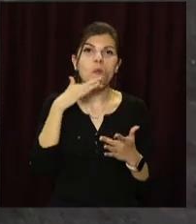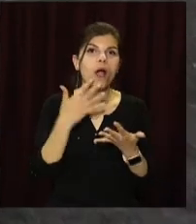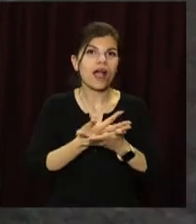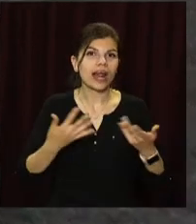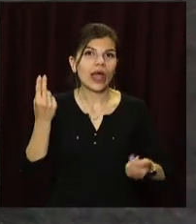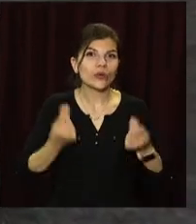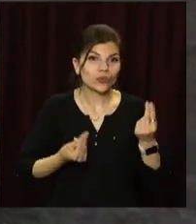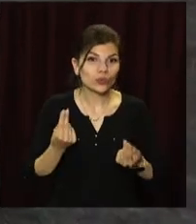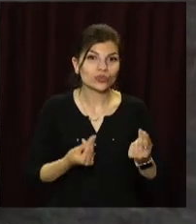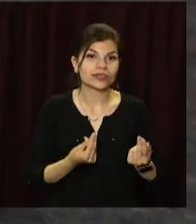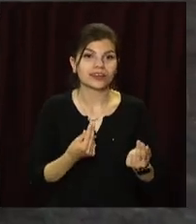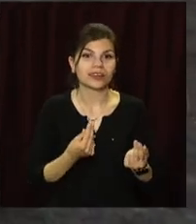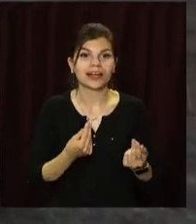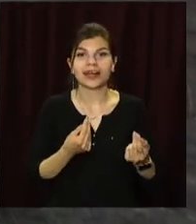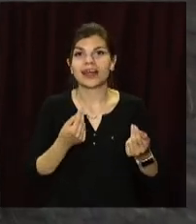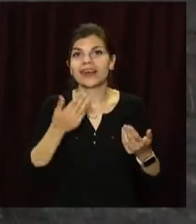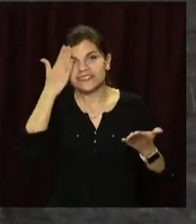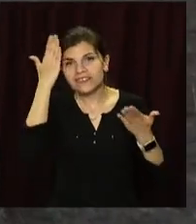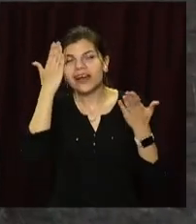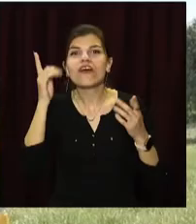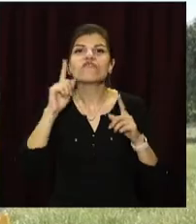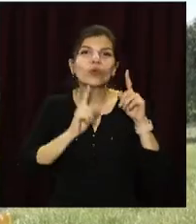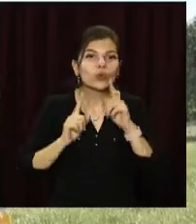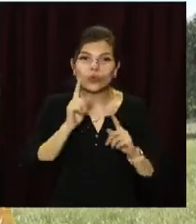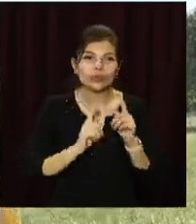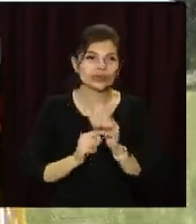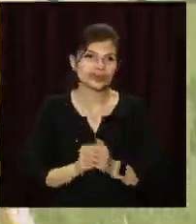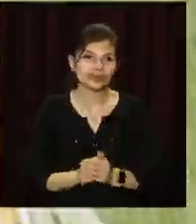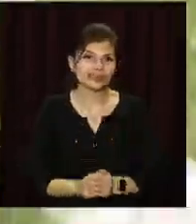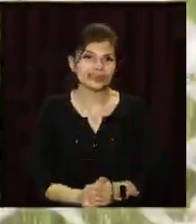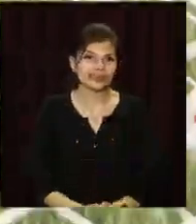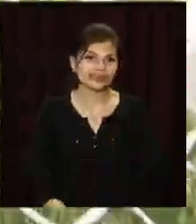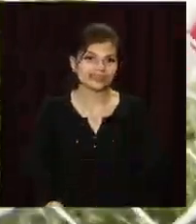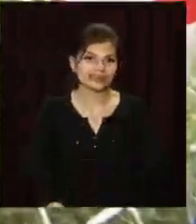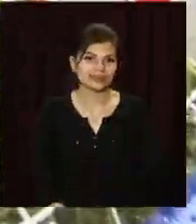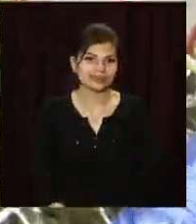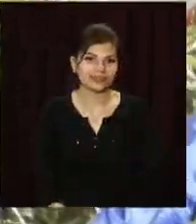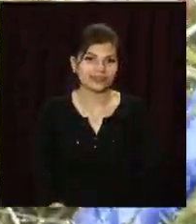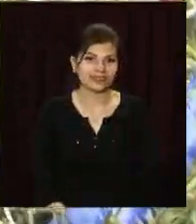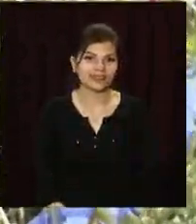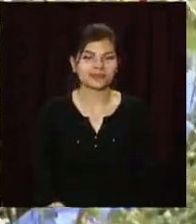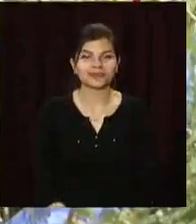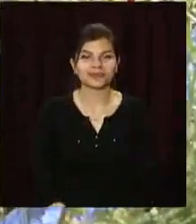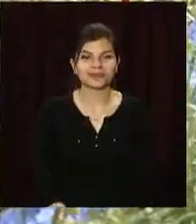разных игрушек, развлечений, вкусностей. Трава висока така, да?